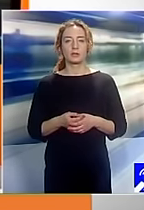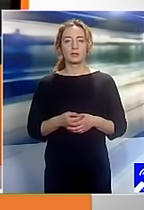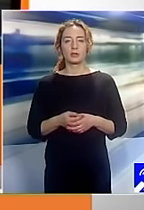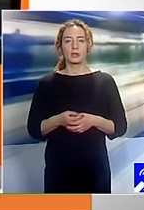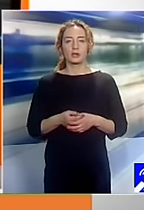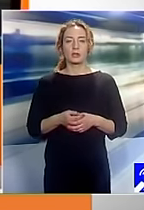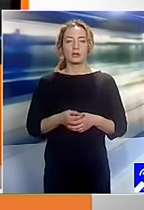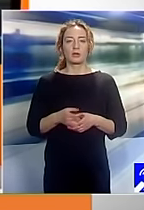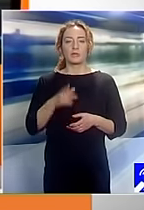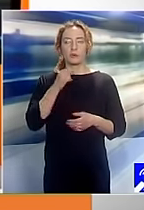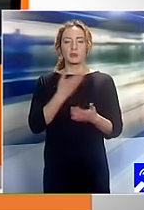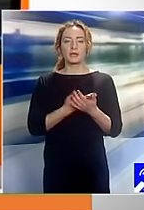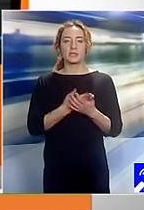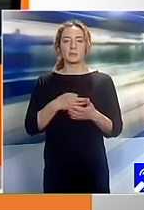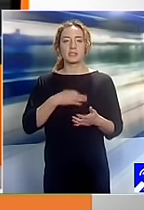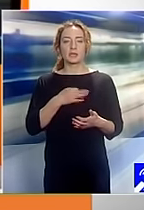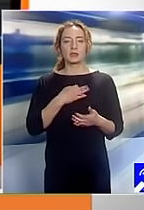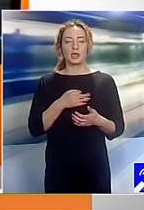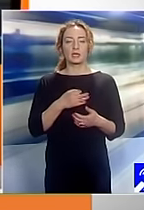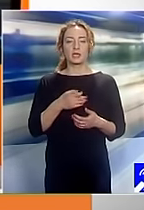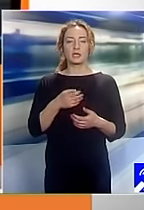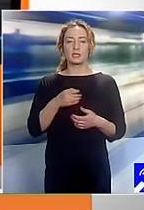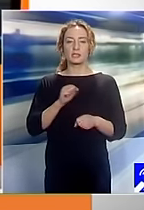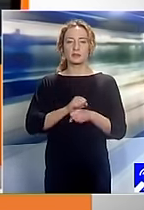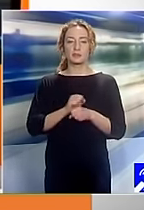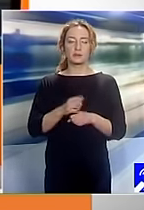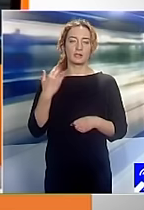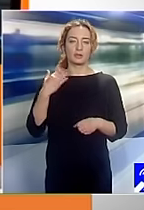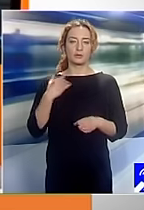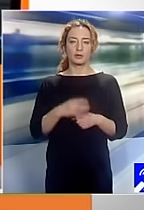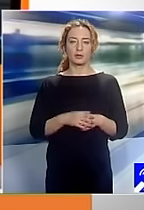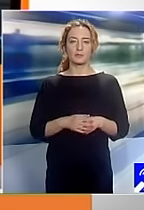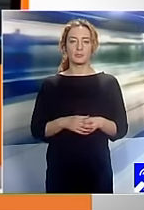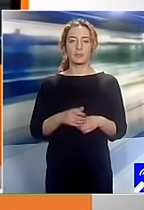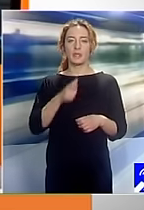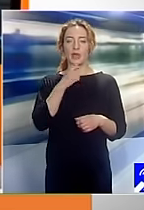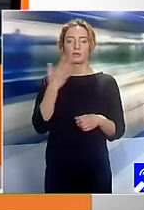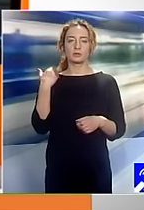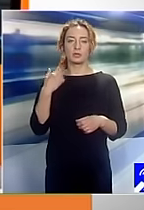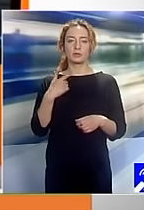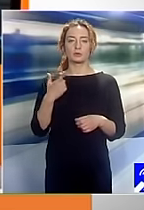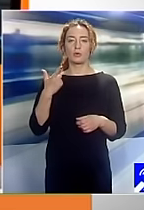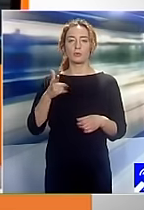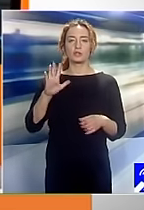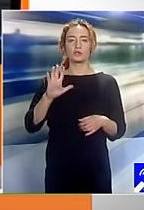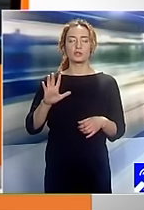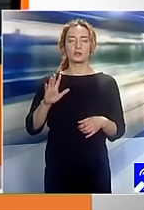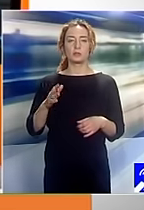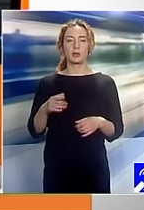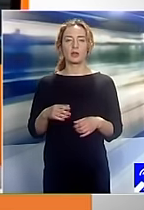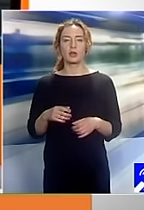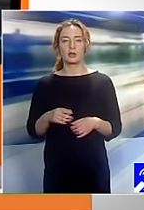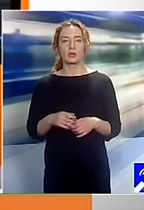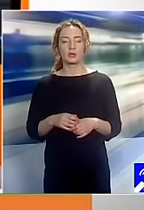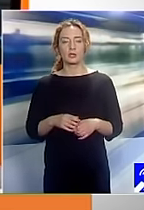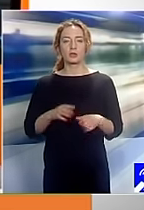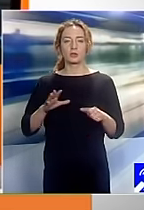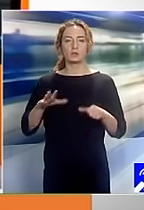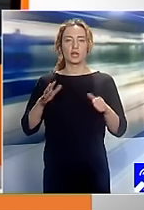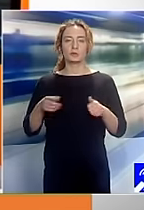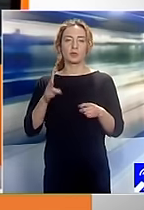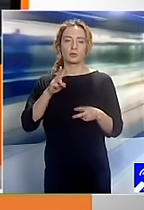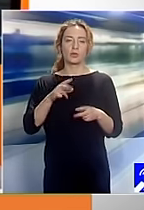refer. 3.900 au fost în anul 2020. 15 și în săptămâna anului